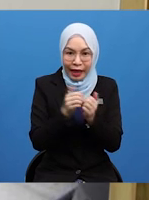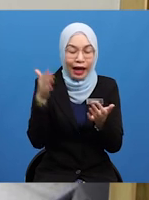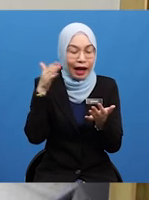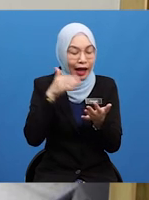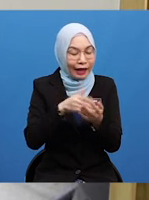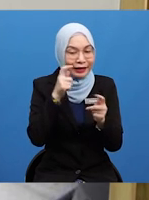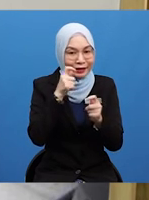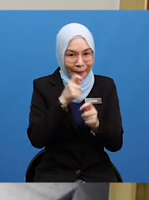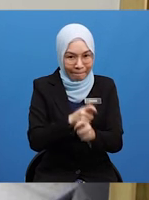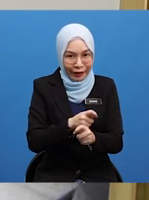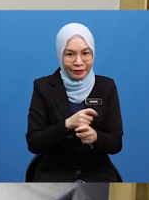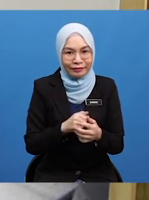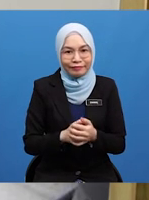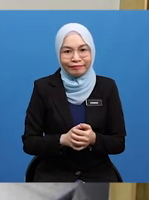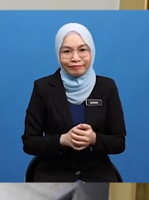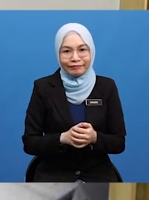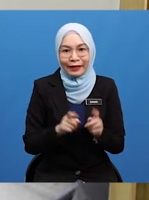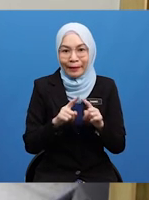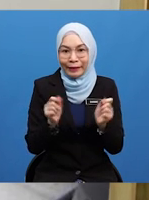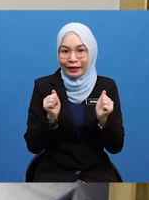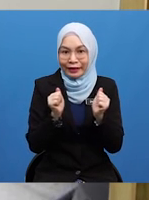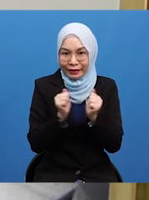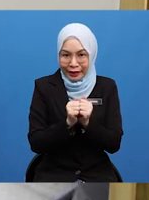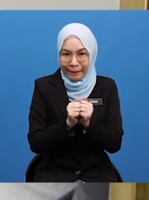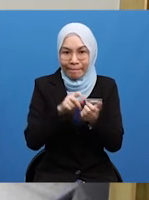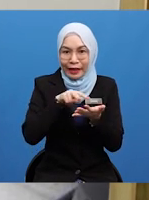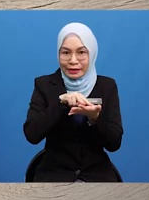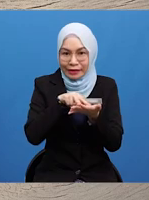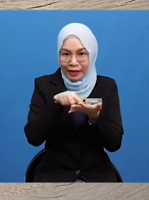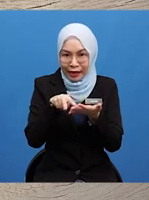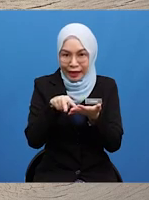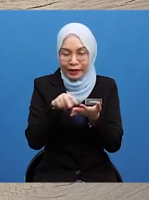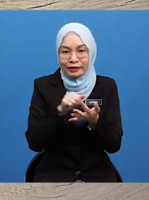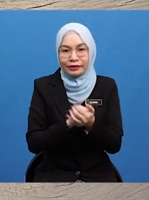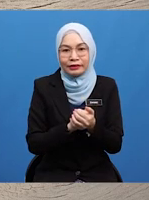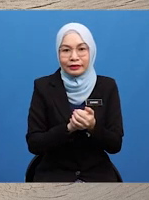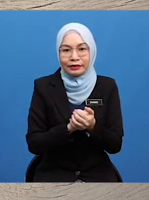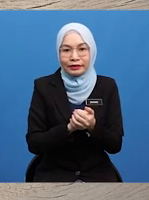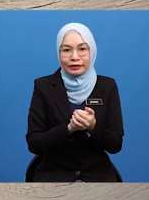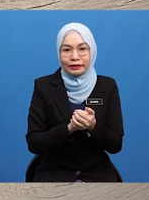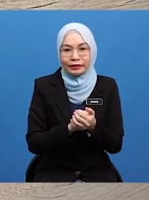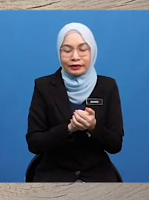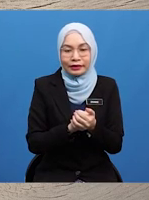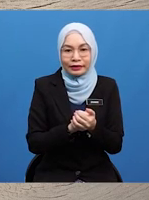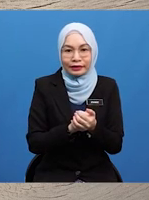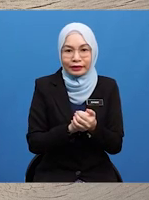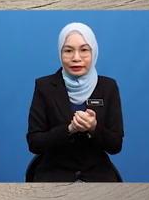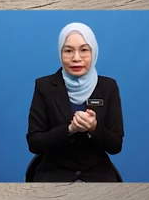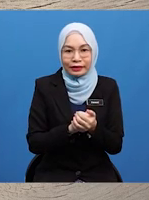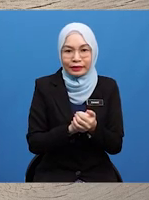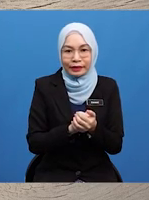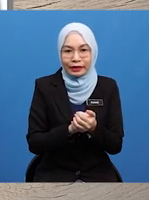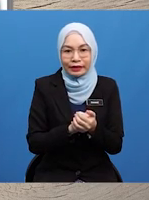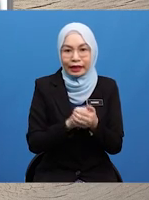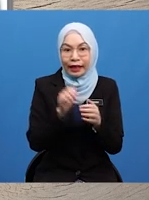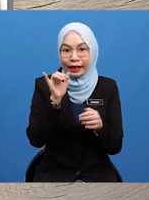dengan bacaan isi padu cecair hendaklah betul. Seperti gambar rajah berikut,